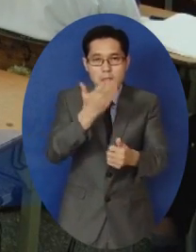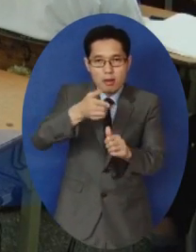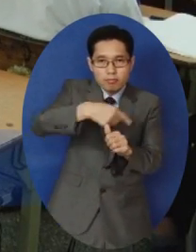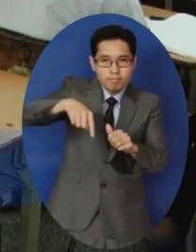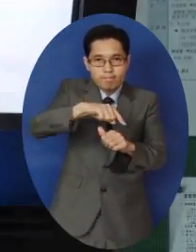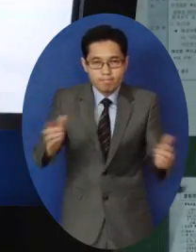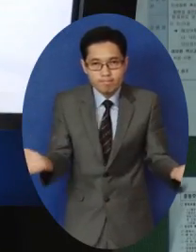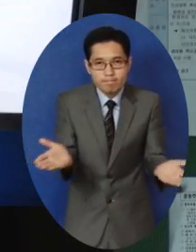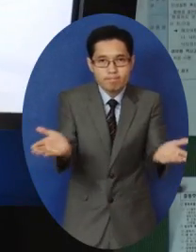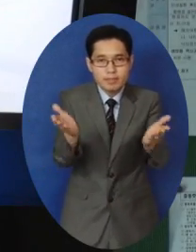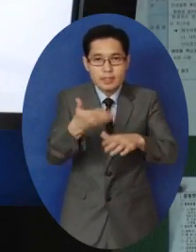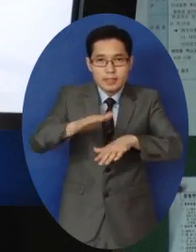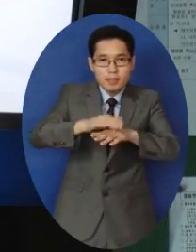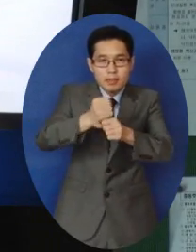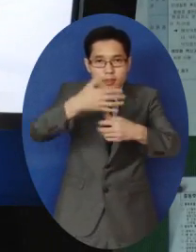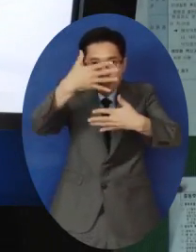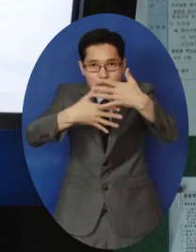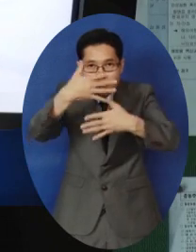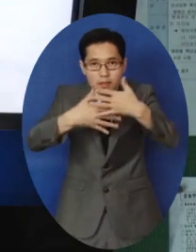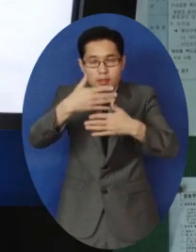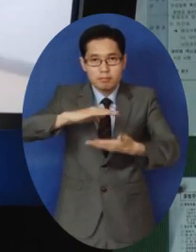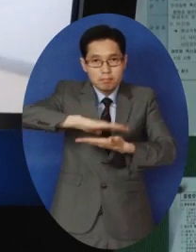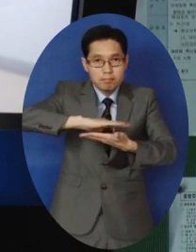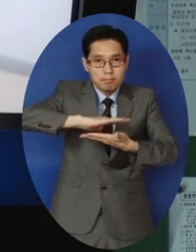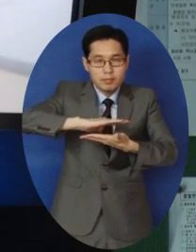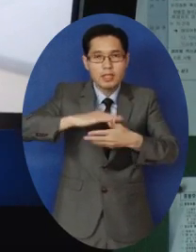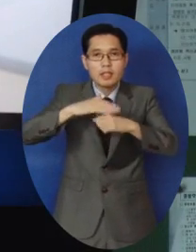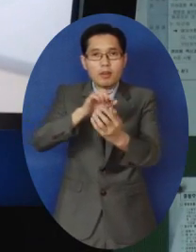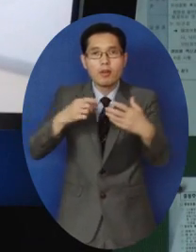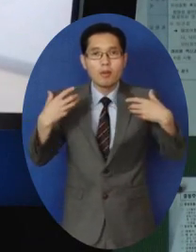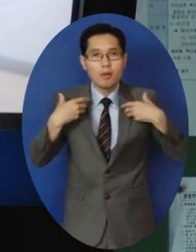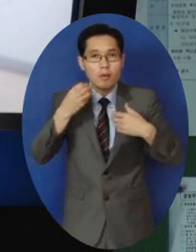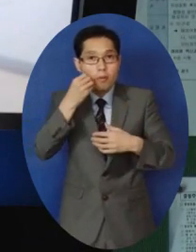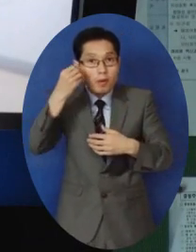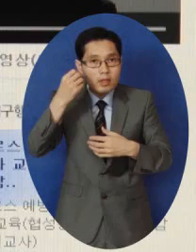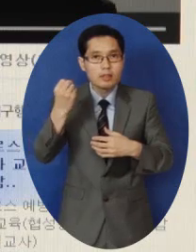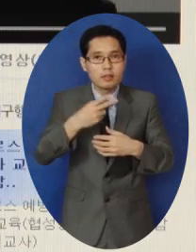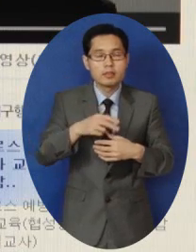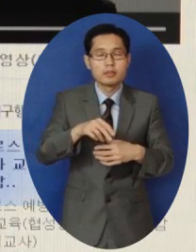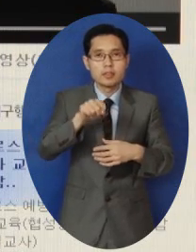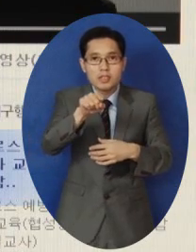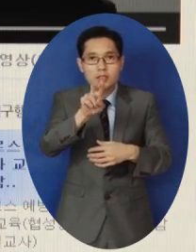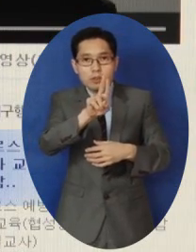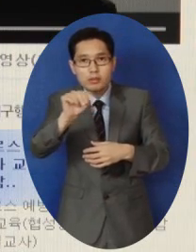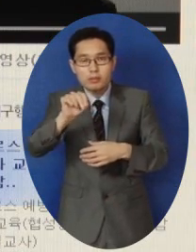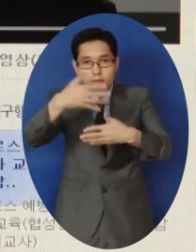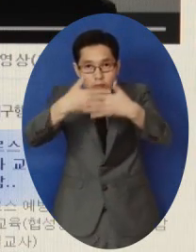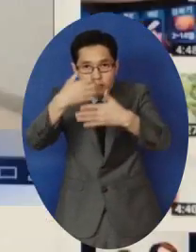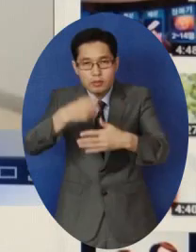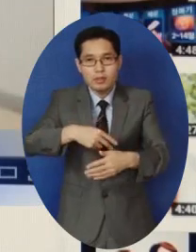분위기를 확산하기 위해 자체 제작한 동영상과 유인물을 대구교육청 홈페이지와 유튜브, 교육청